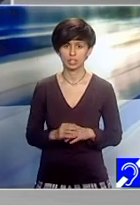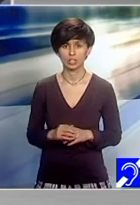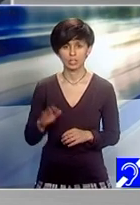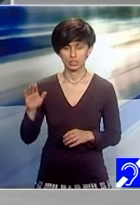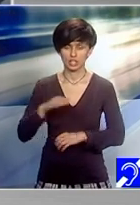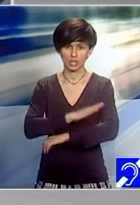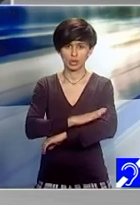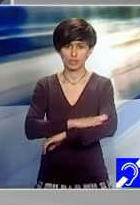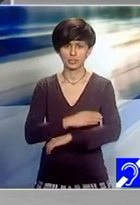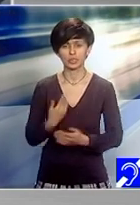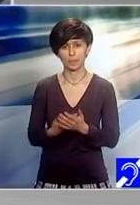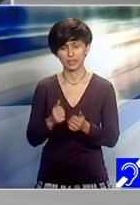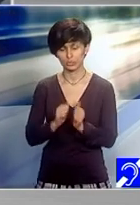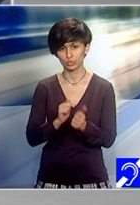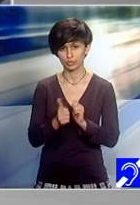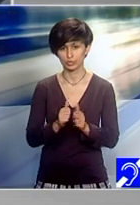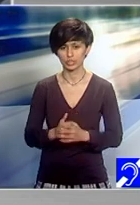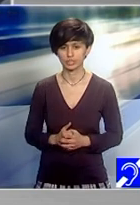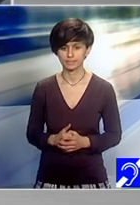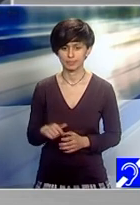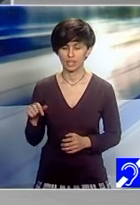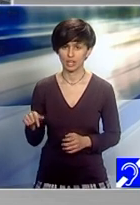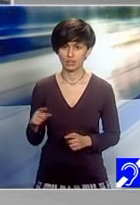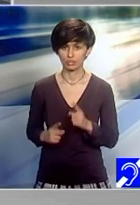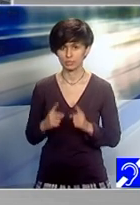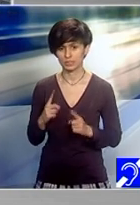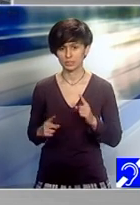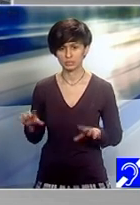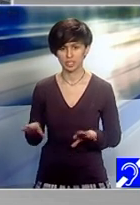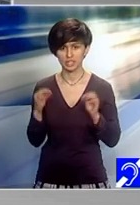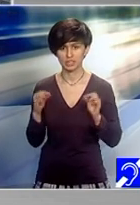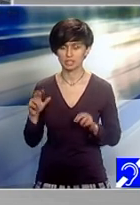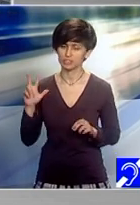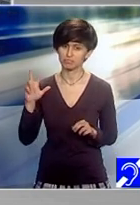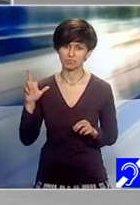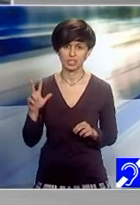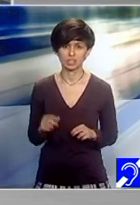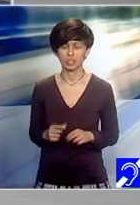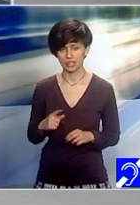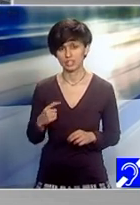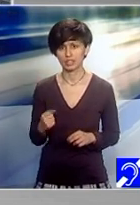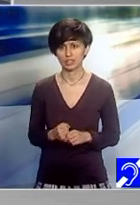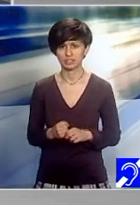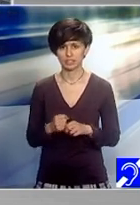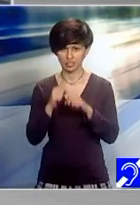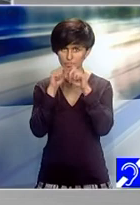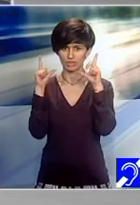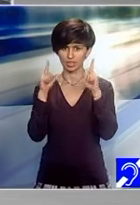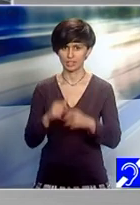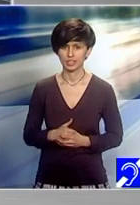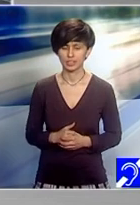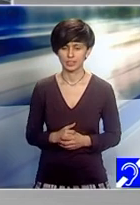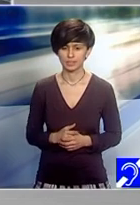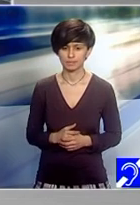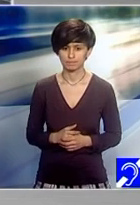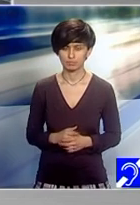Acum, dacă găsești 2-3, e mare lucru. E un triumf. Sunt obese, sunt e un triumf foarte ciudat între